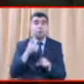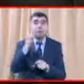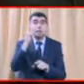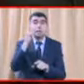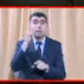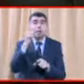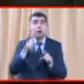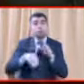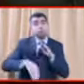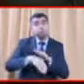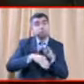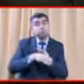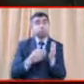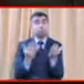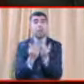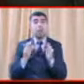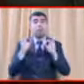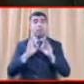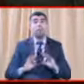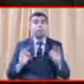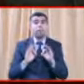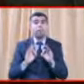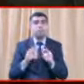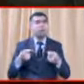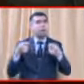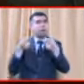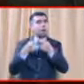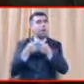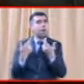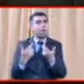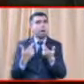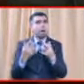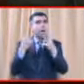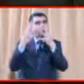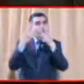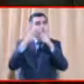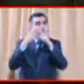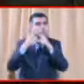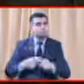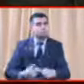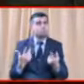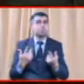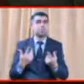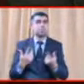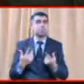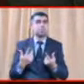المدرسي هي تقريبا نفس المعدل